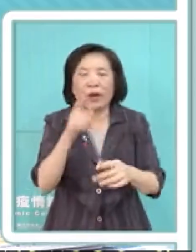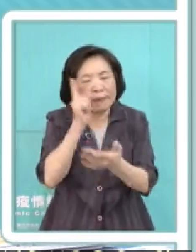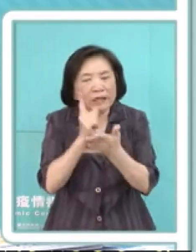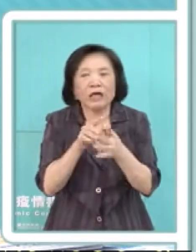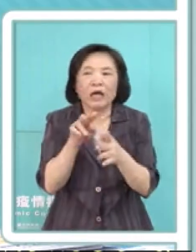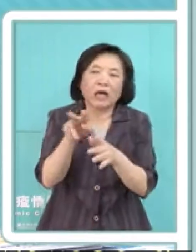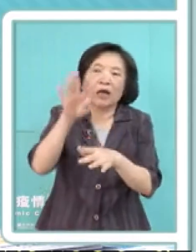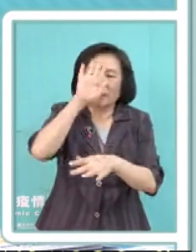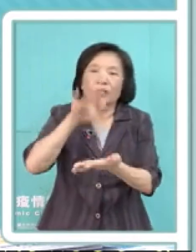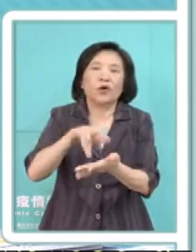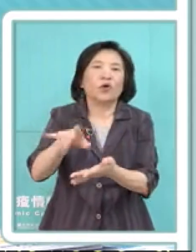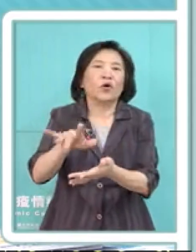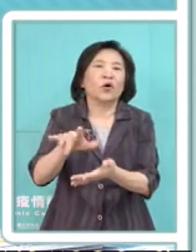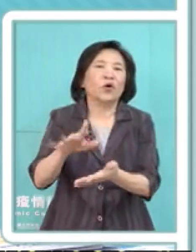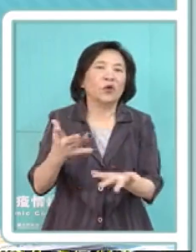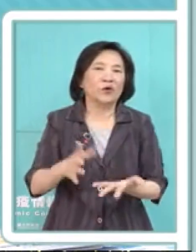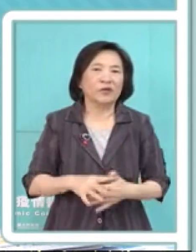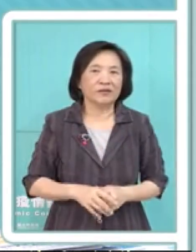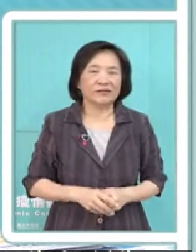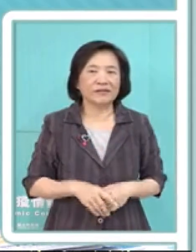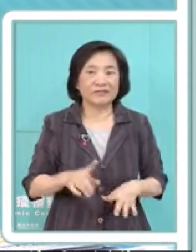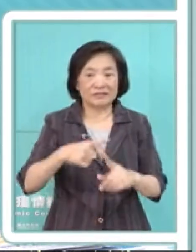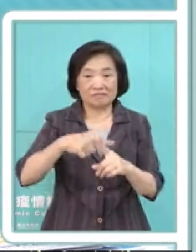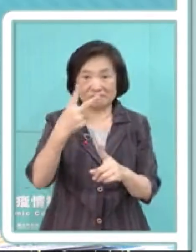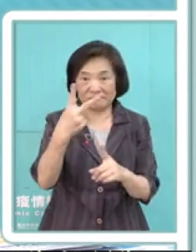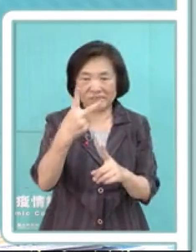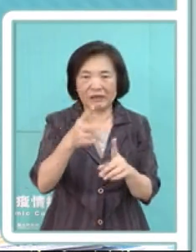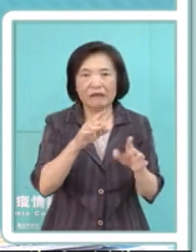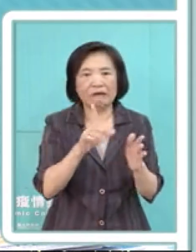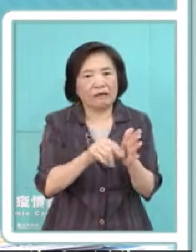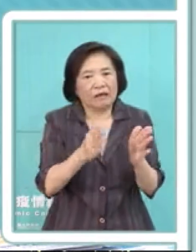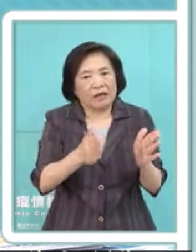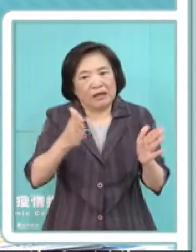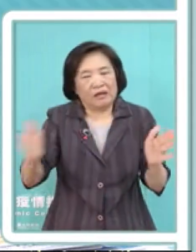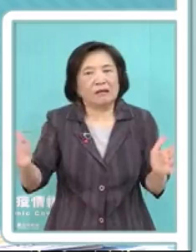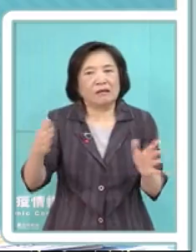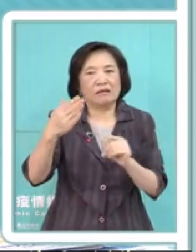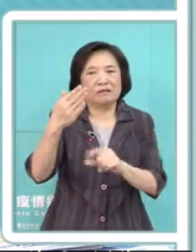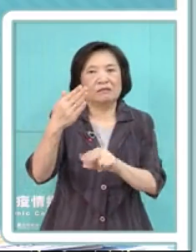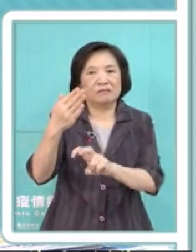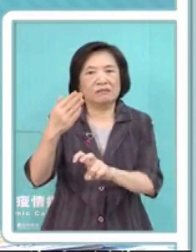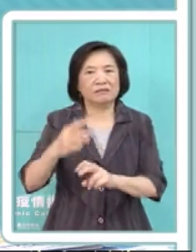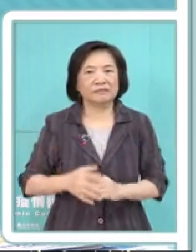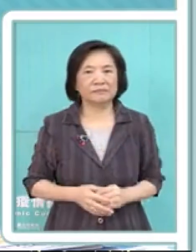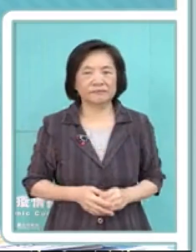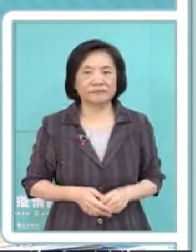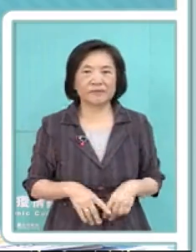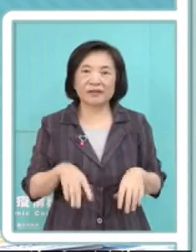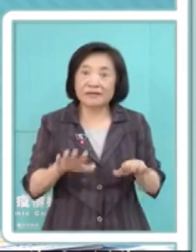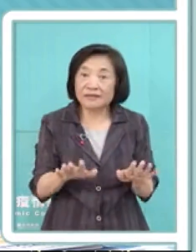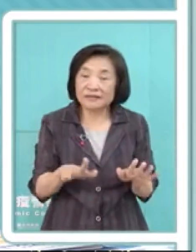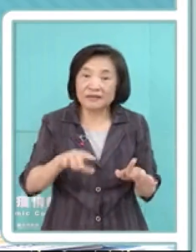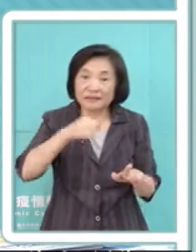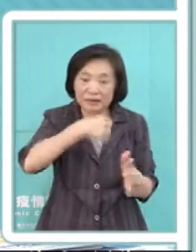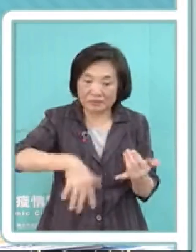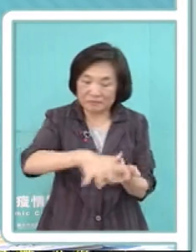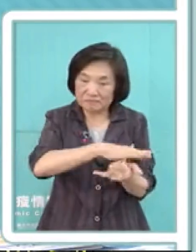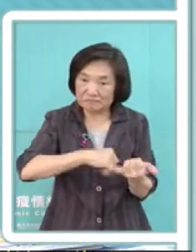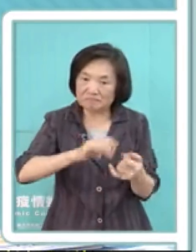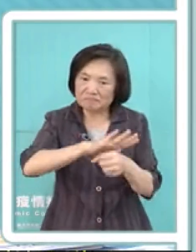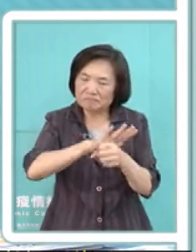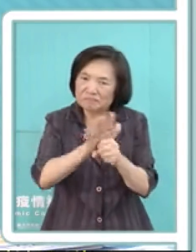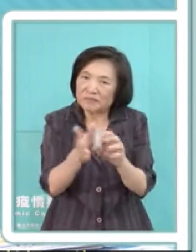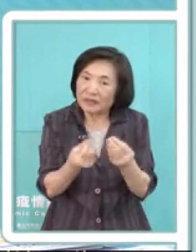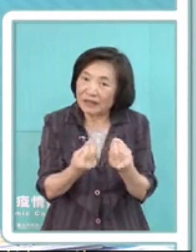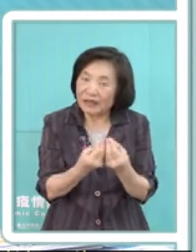想继续问的是，现在二级警戒啊宣布是要持续延长到9月20号，那市长认为说以目前国内的疫情状况，应